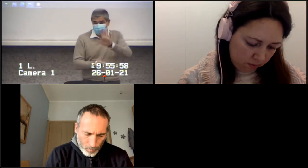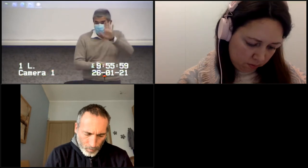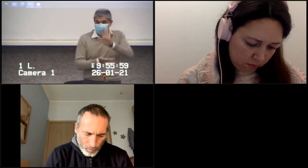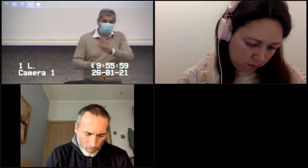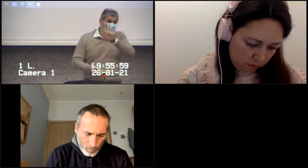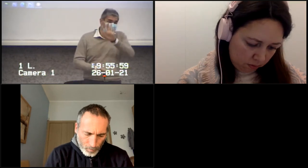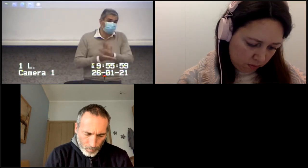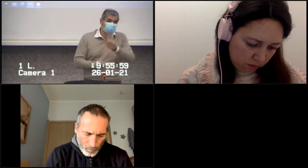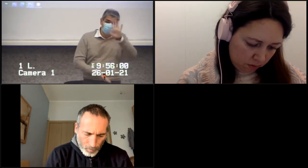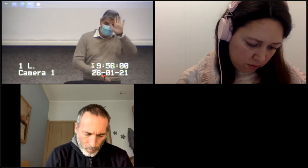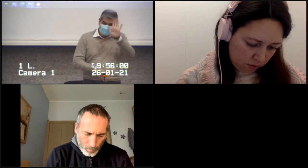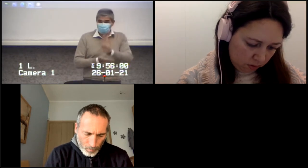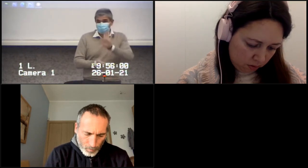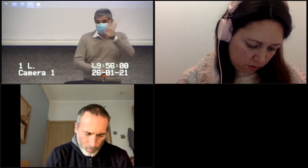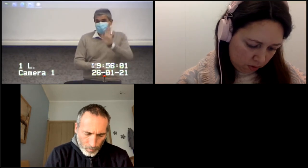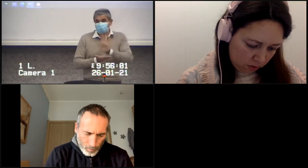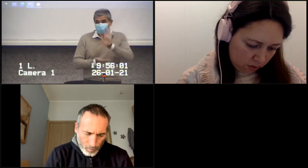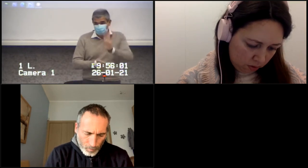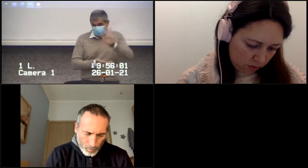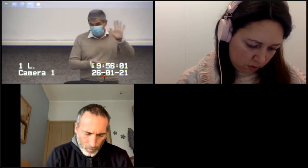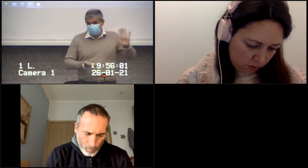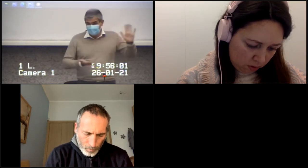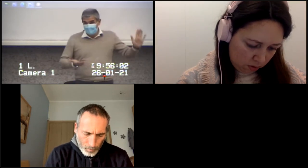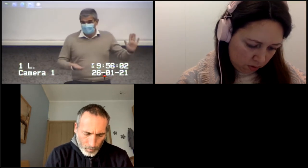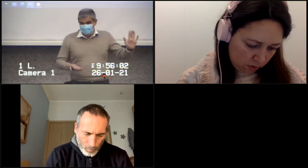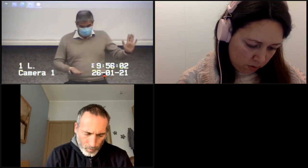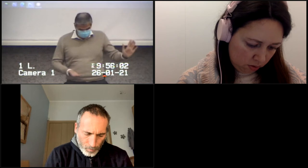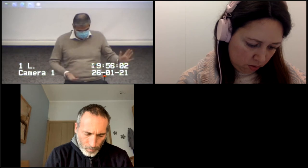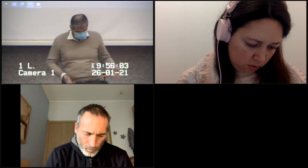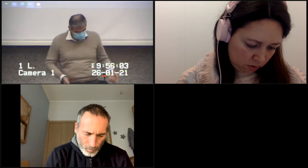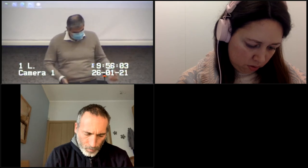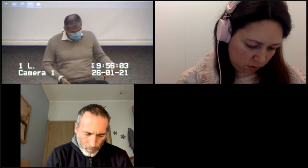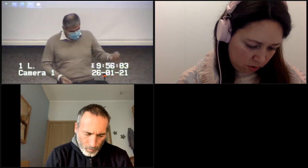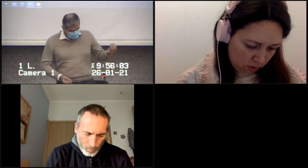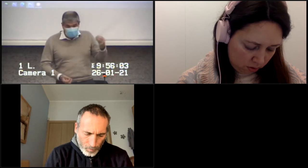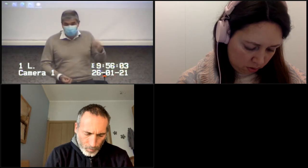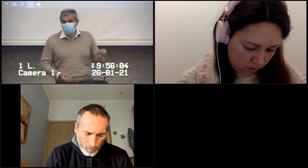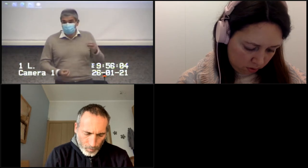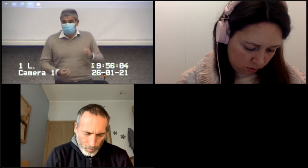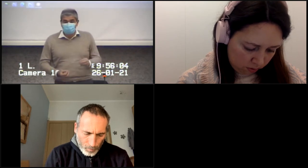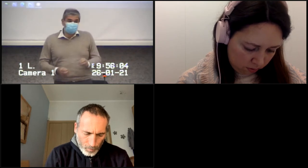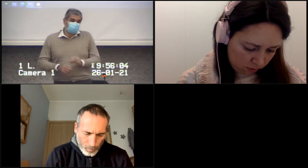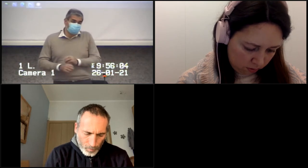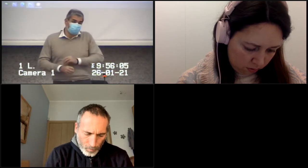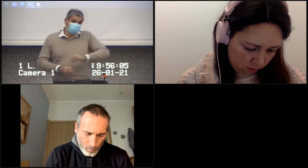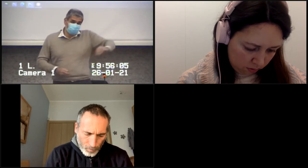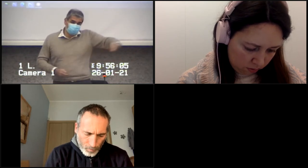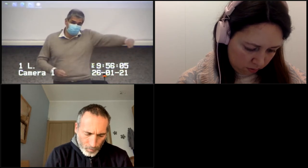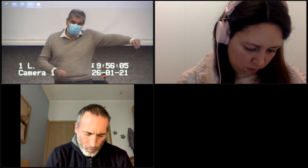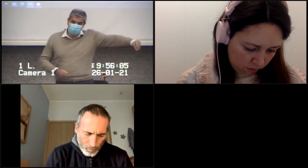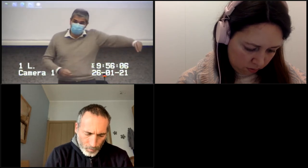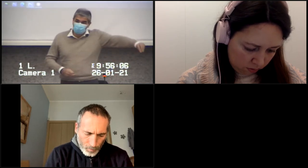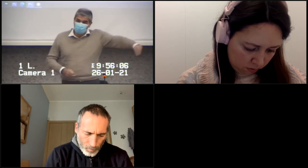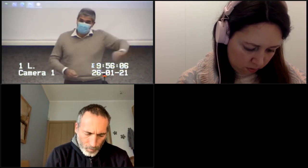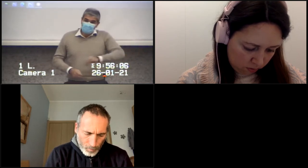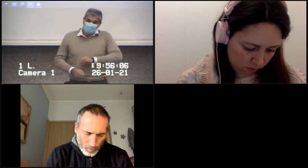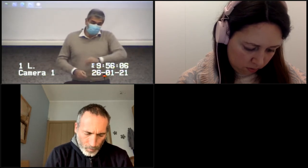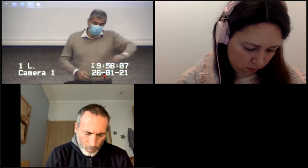praticamente, tecnicamente si dice, consente di galleggiare all'edificio. In ragione di questo era semplicemente